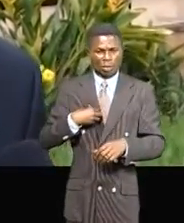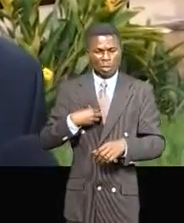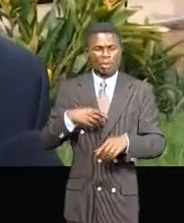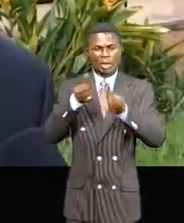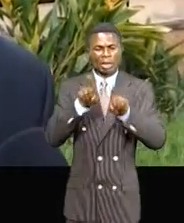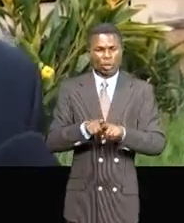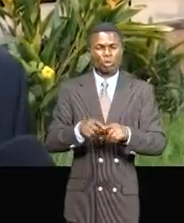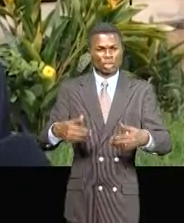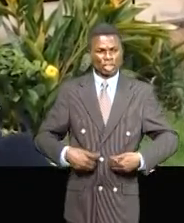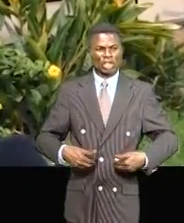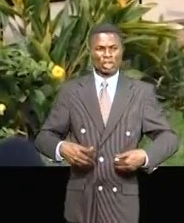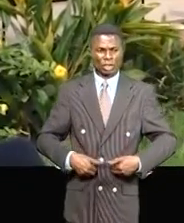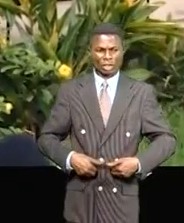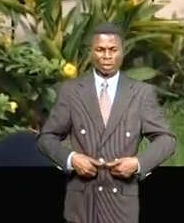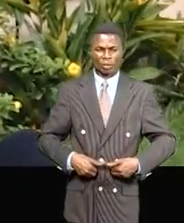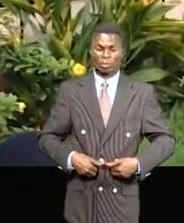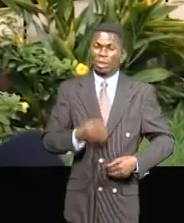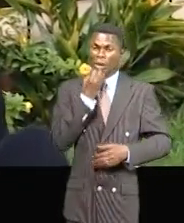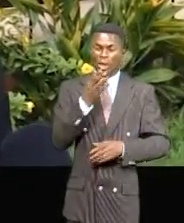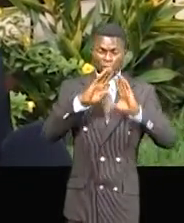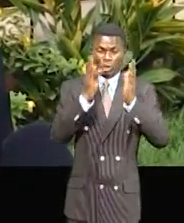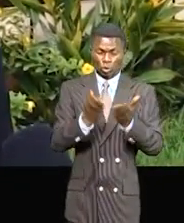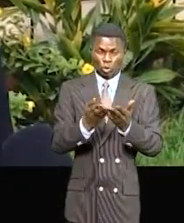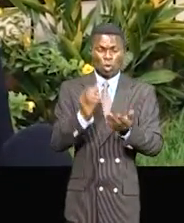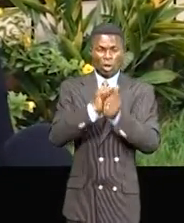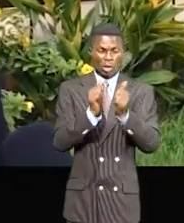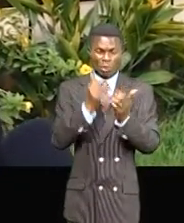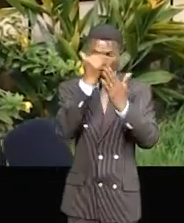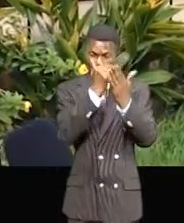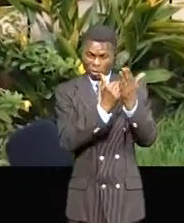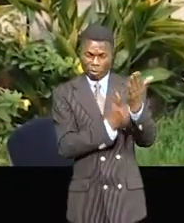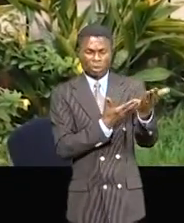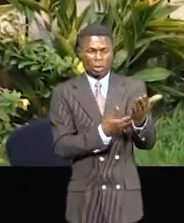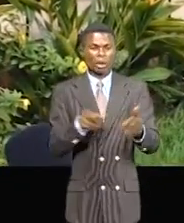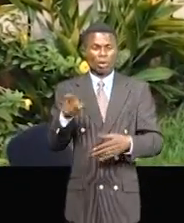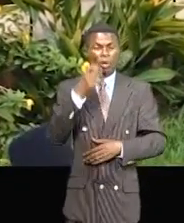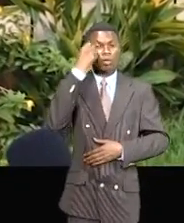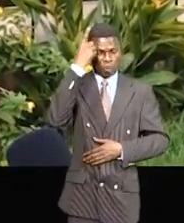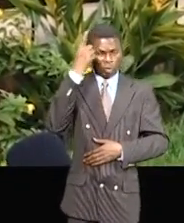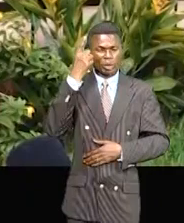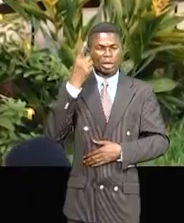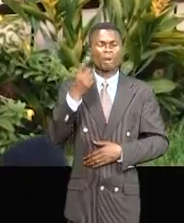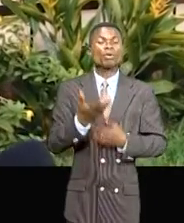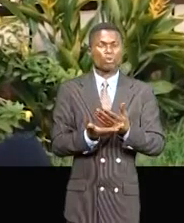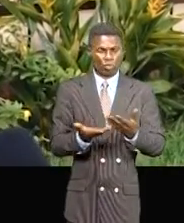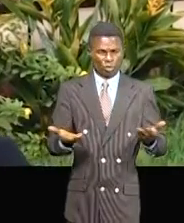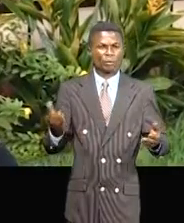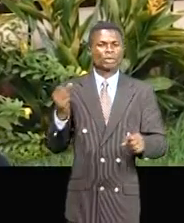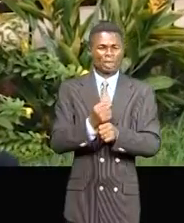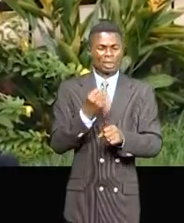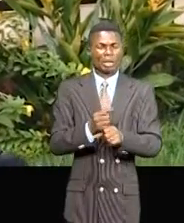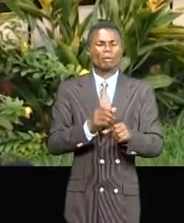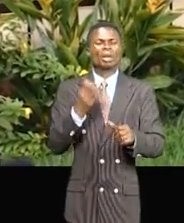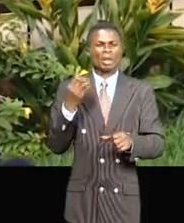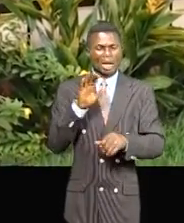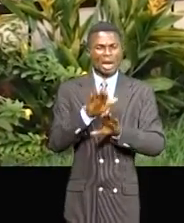jeunesse. Et donc, quand vous prenez tous ces éléments mis ensemble, vous comprenez que cela demande qu'on puisse faire